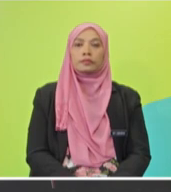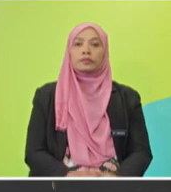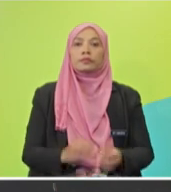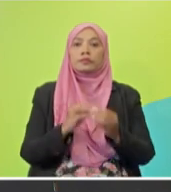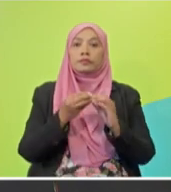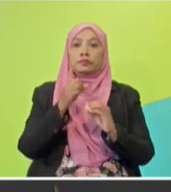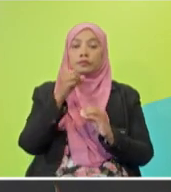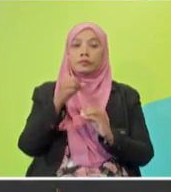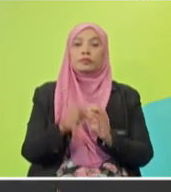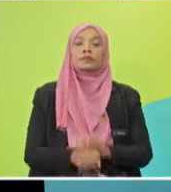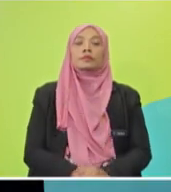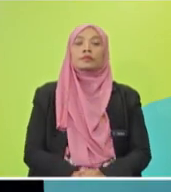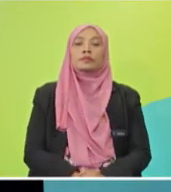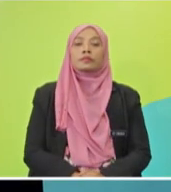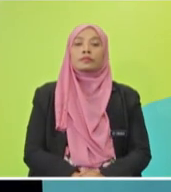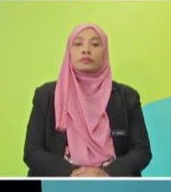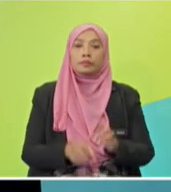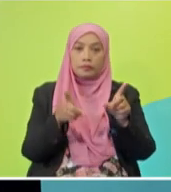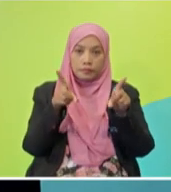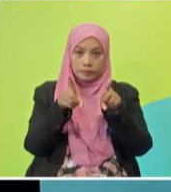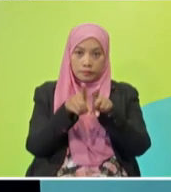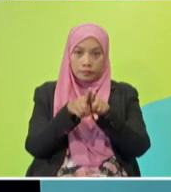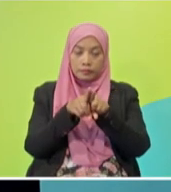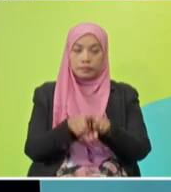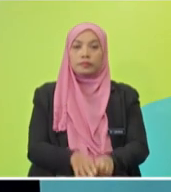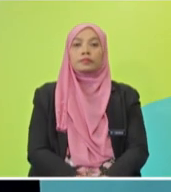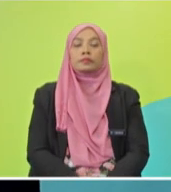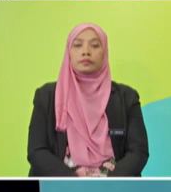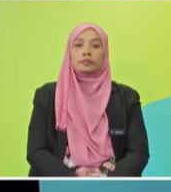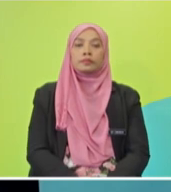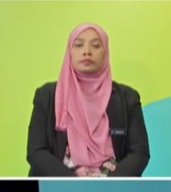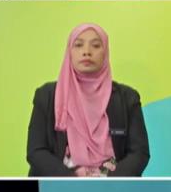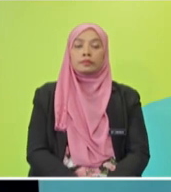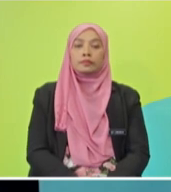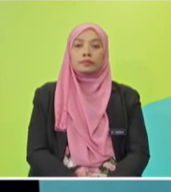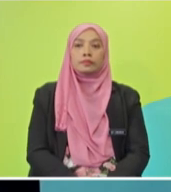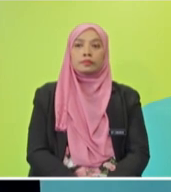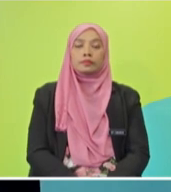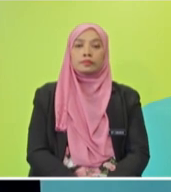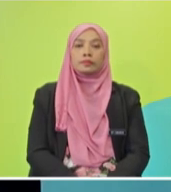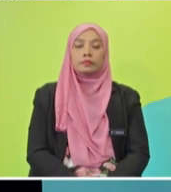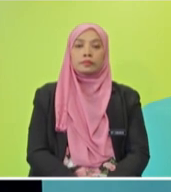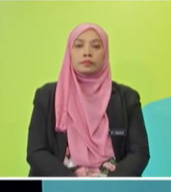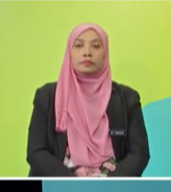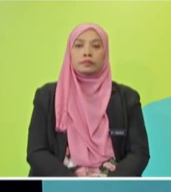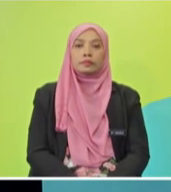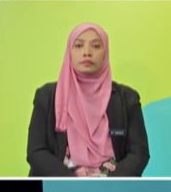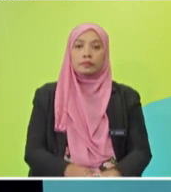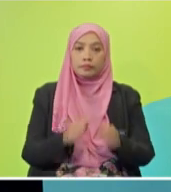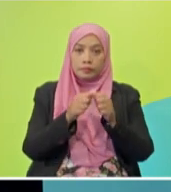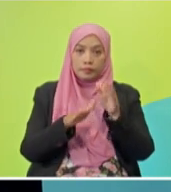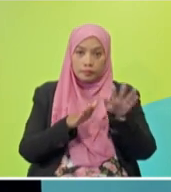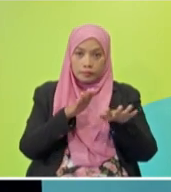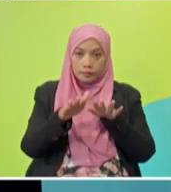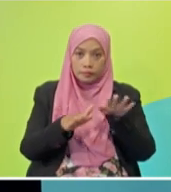Okey. Itu cara mudah. Sebab yang ini kita tunjuk ikut flow, ikut langkah dia. Okey, susunan dia.